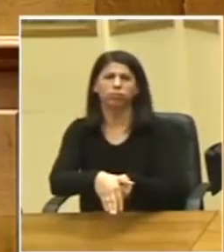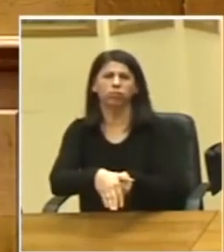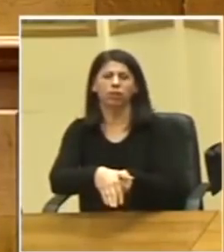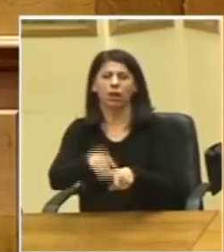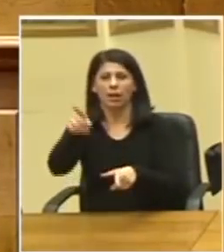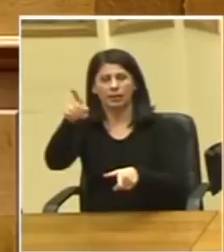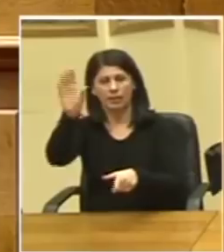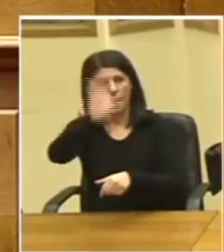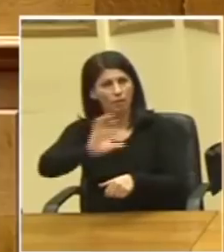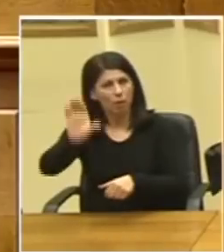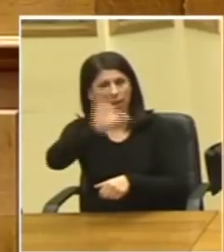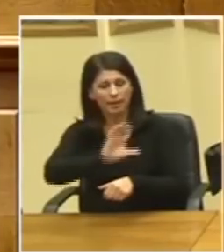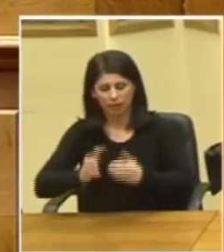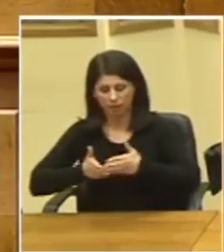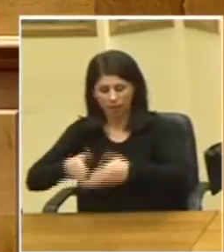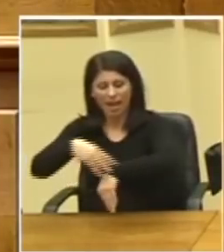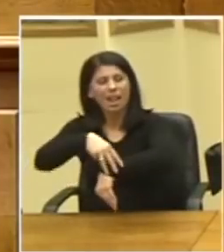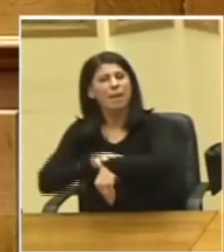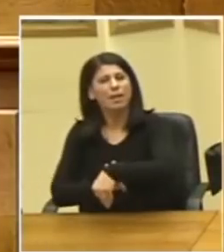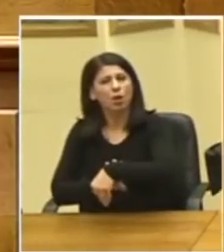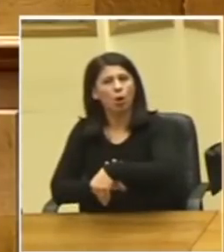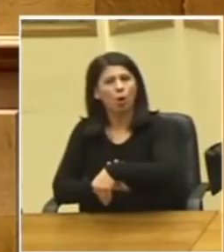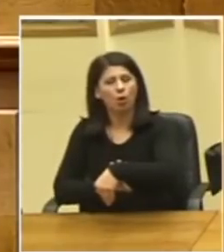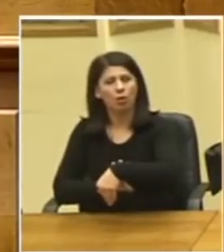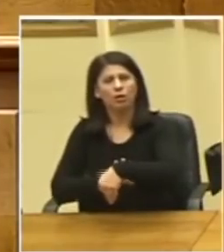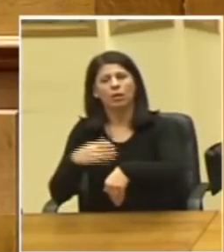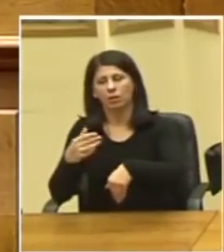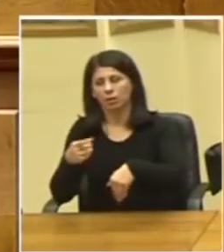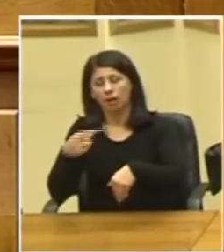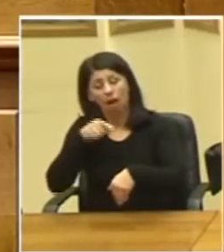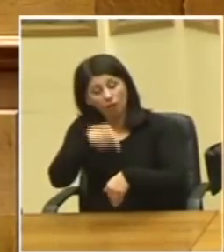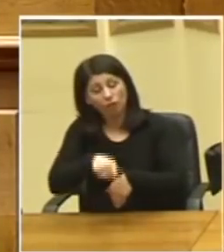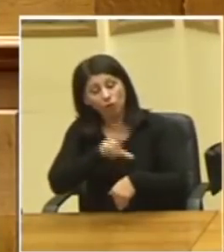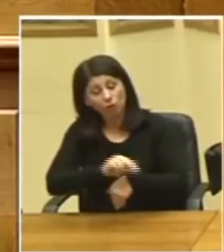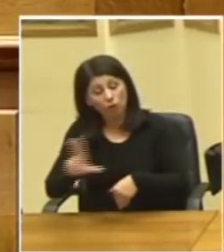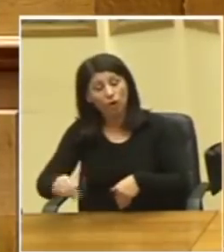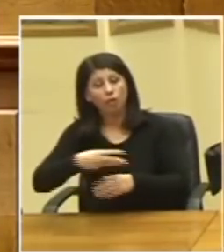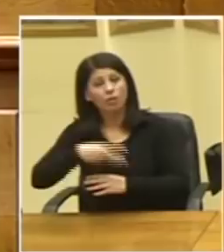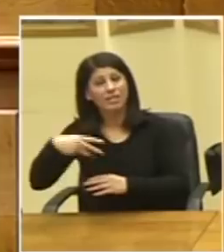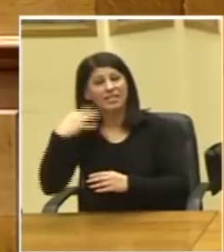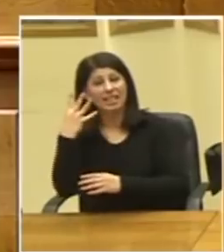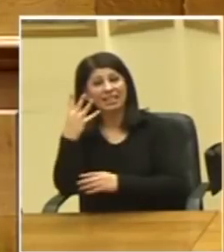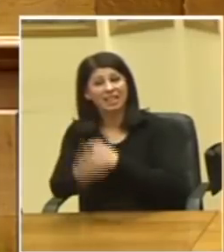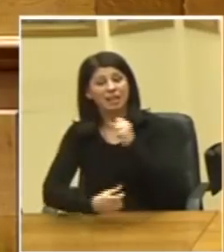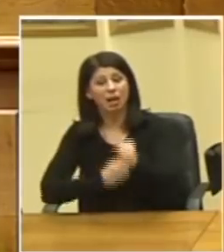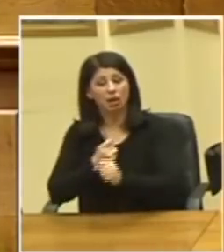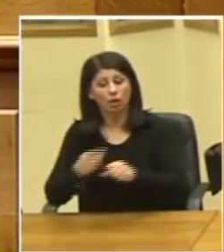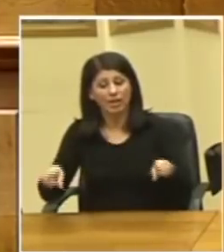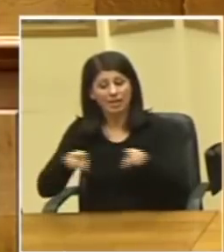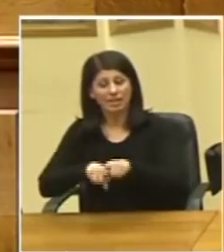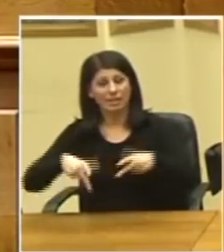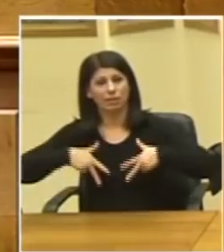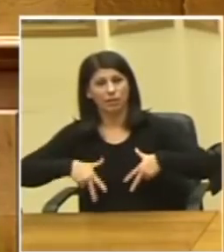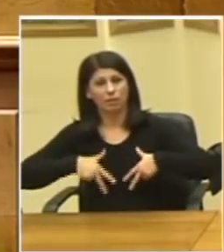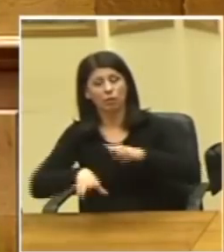και άλλα. Είναι αυτός ο ίδιος ο ΣΥΡΙΖΑ που συγκυβέρνησε 4 ολόκληρα χρόνια, παρακαλώ, με